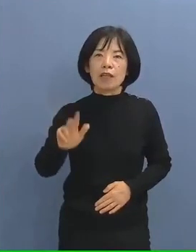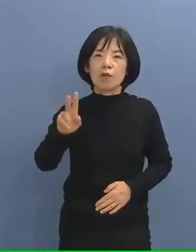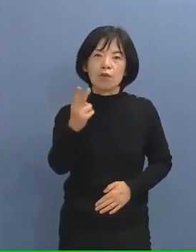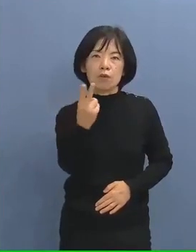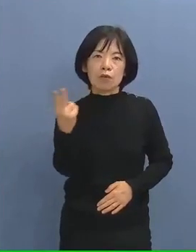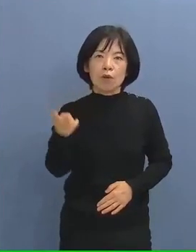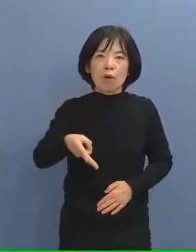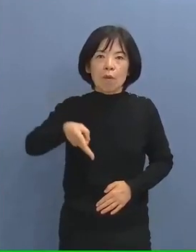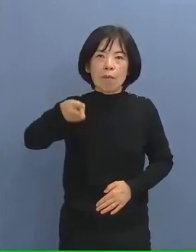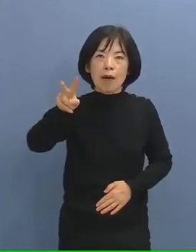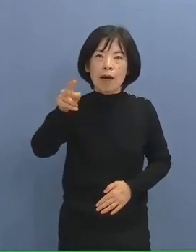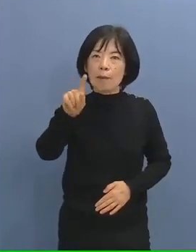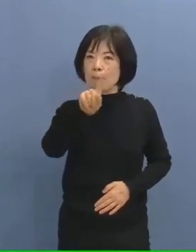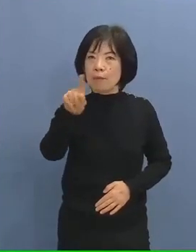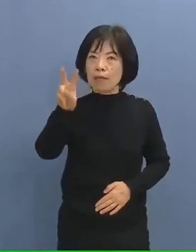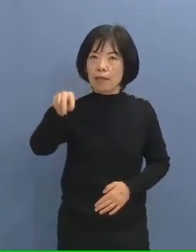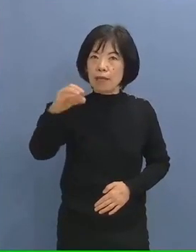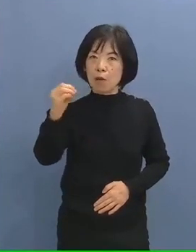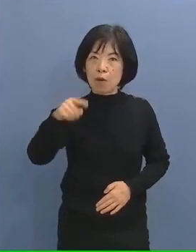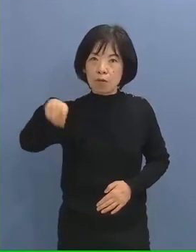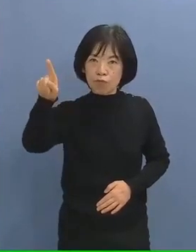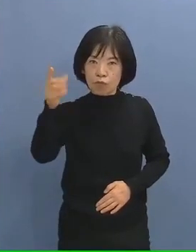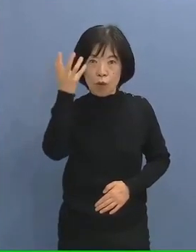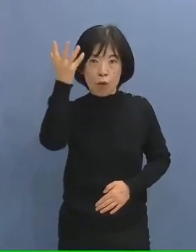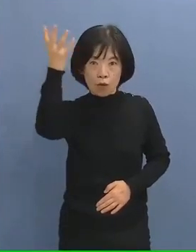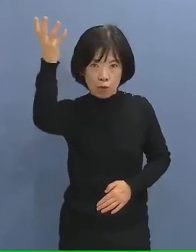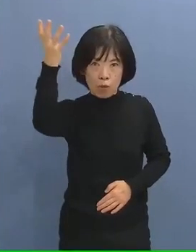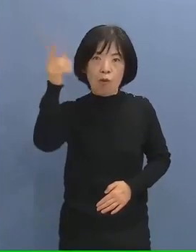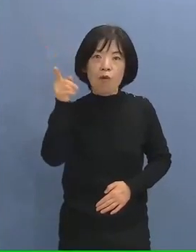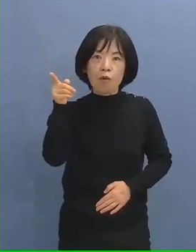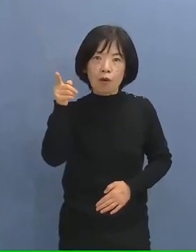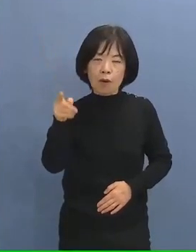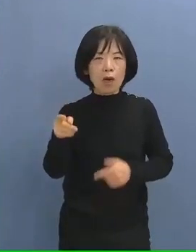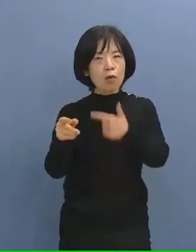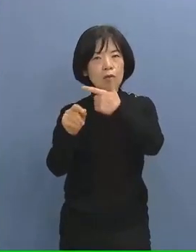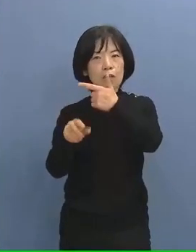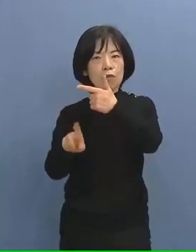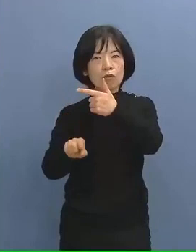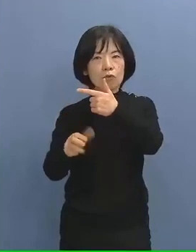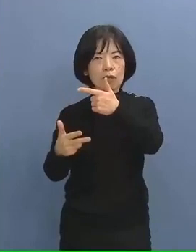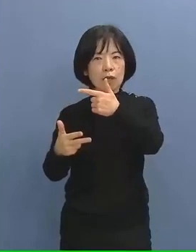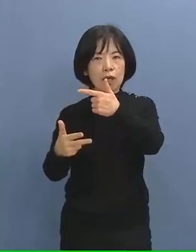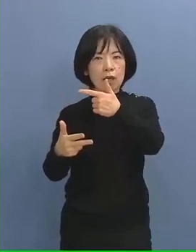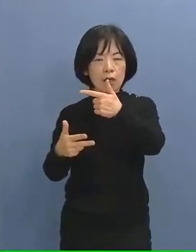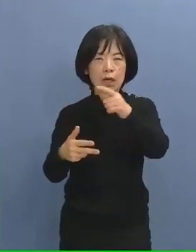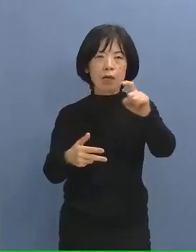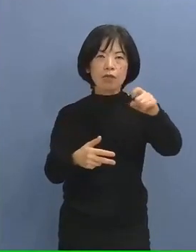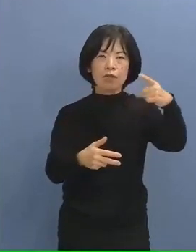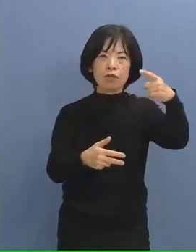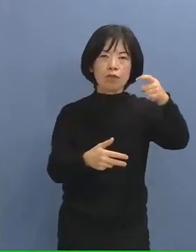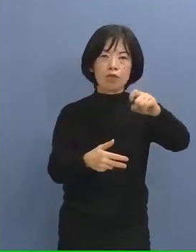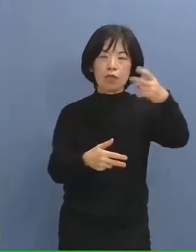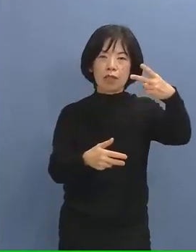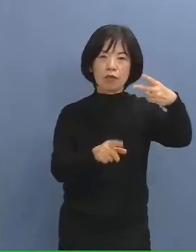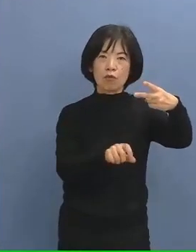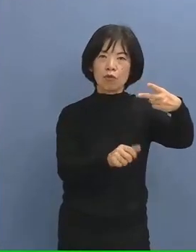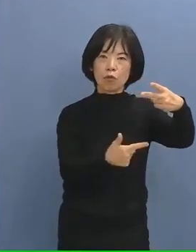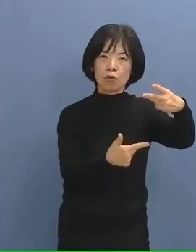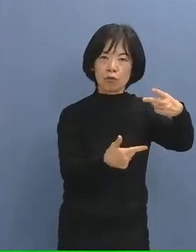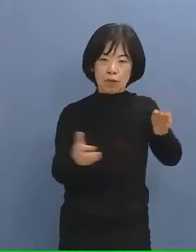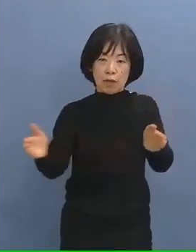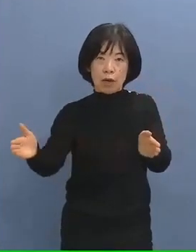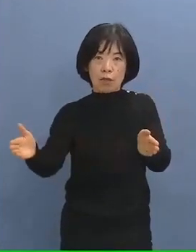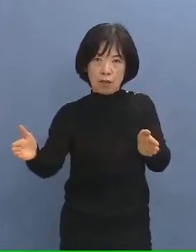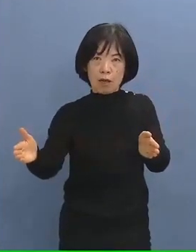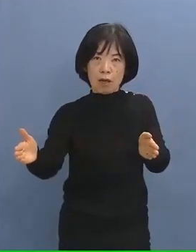パビリオン構想ということで、これは6月の17日から12月の16日までを、まずは